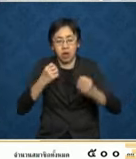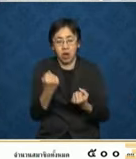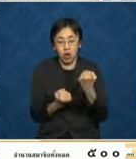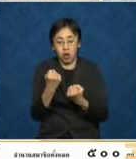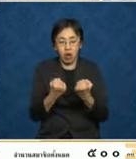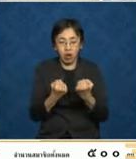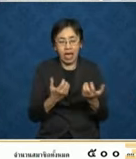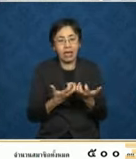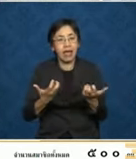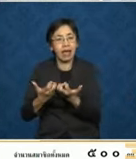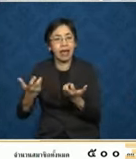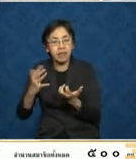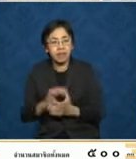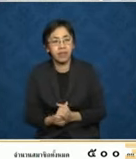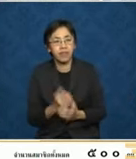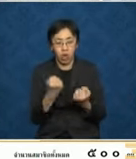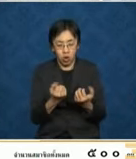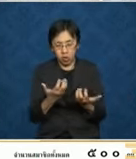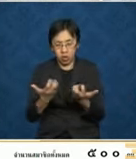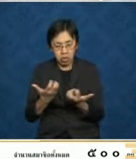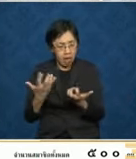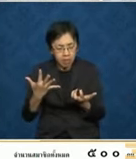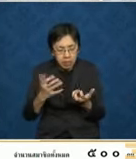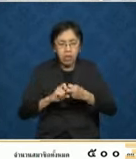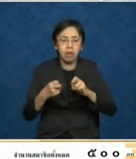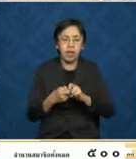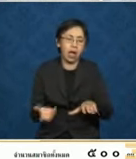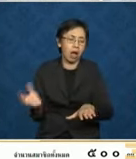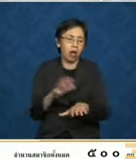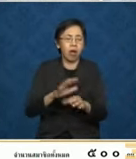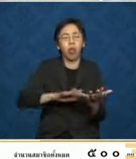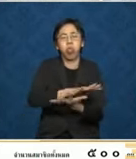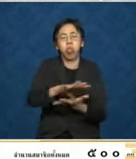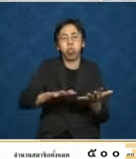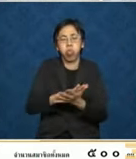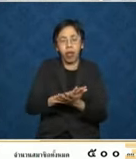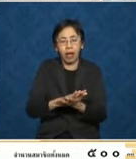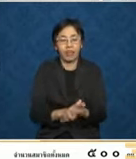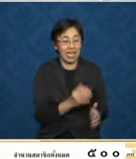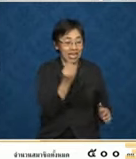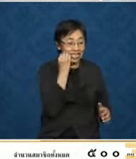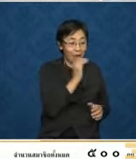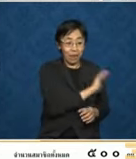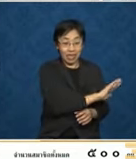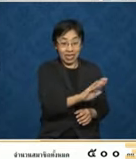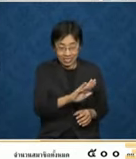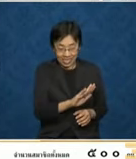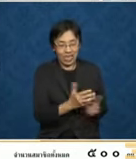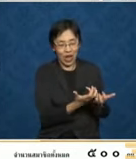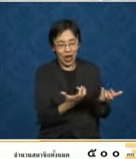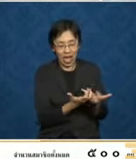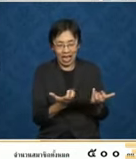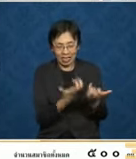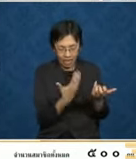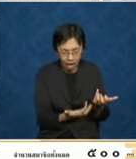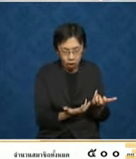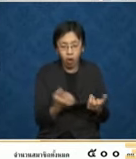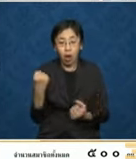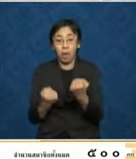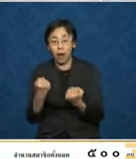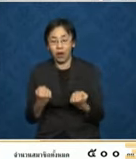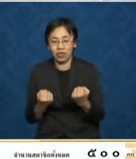ก็ไม่มีการแบ่งแยกประเภทก็มีปัญหาเรื่องการปะปนนะครับเมื่อคัดแยกมาจากบ้านเรือนมันก็มีค่าเท่ากันสุดท้ายมันก็มารวมกัน